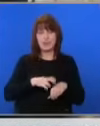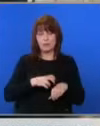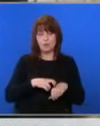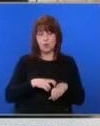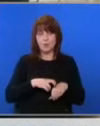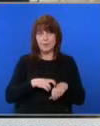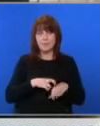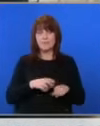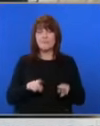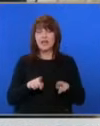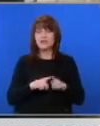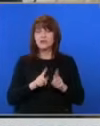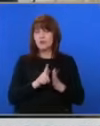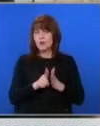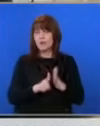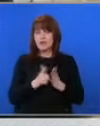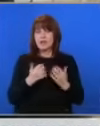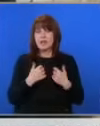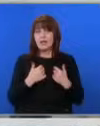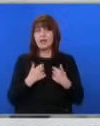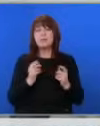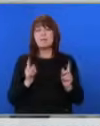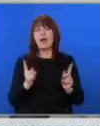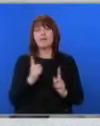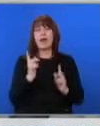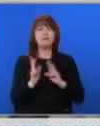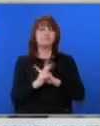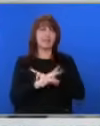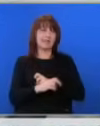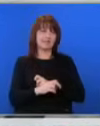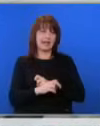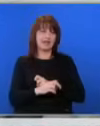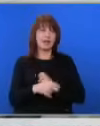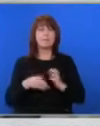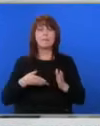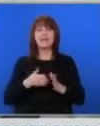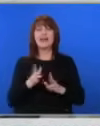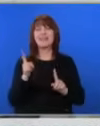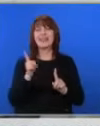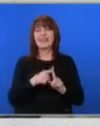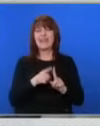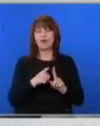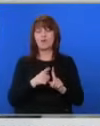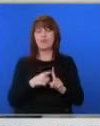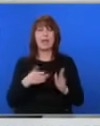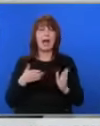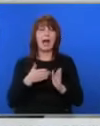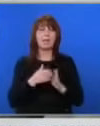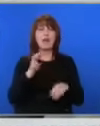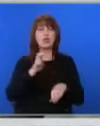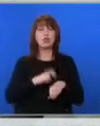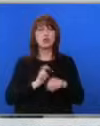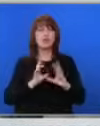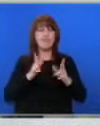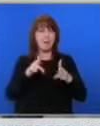Същевременно имаме една истинска магистрала. По трасето преминават и тировете в посока от и към Дунав мост 2.